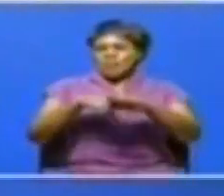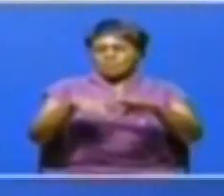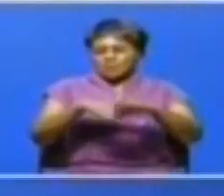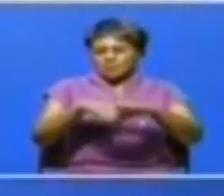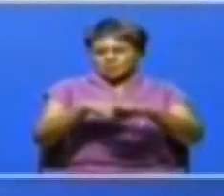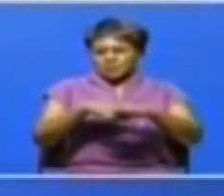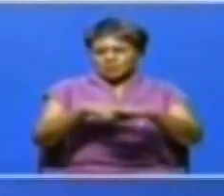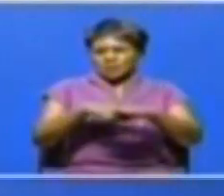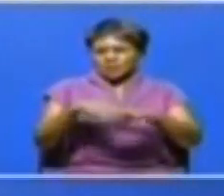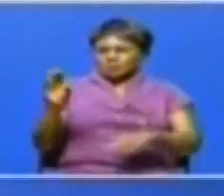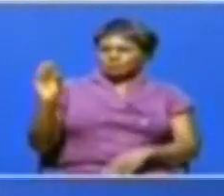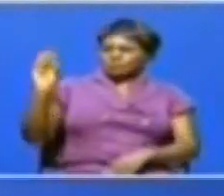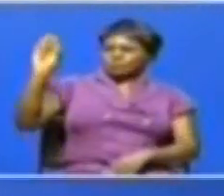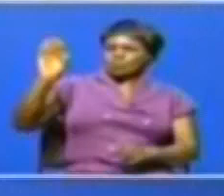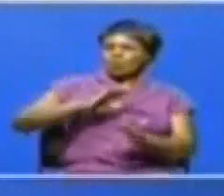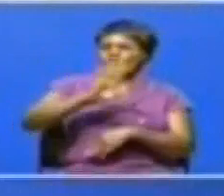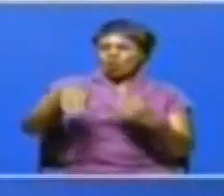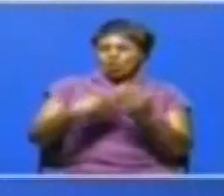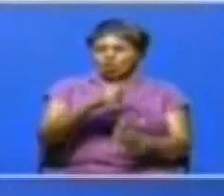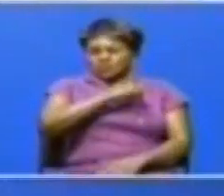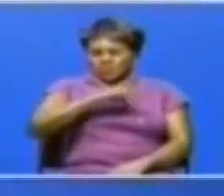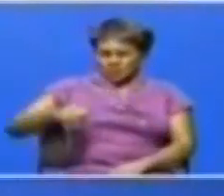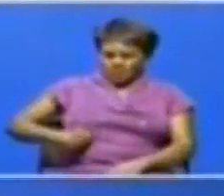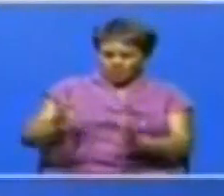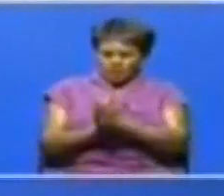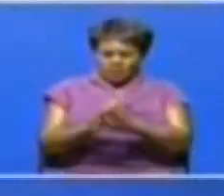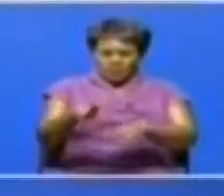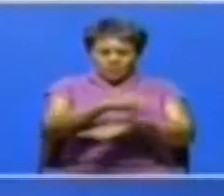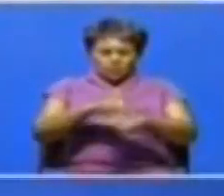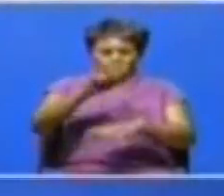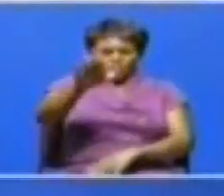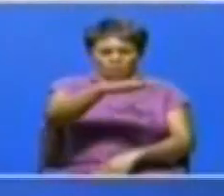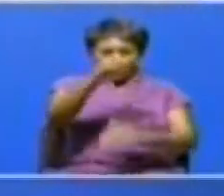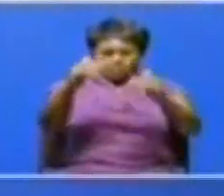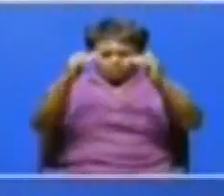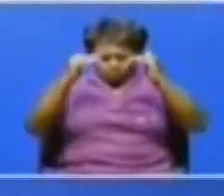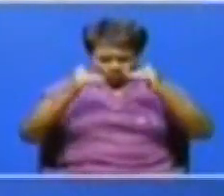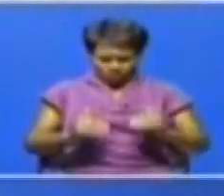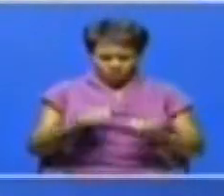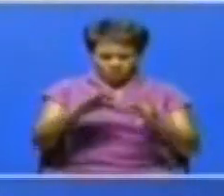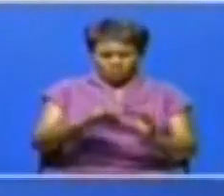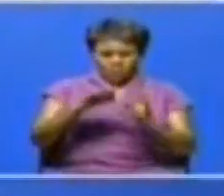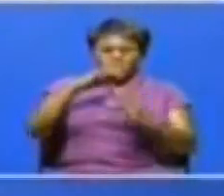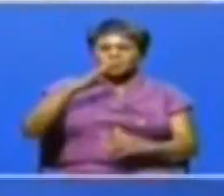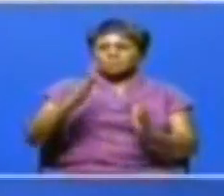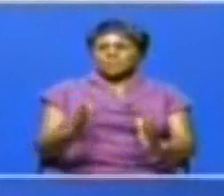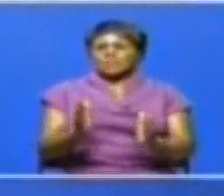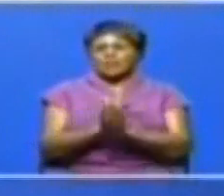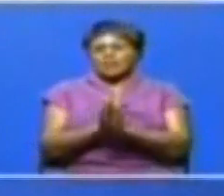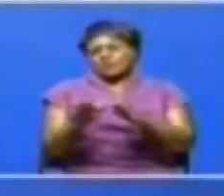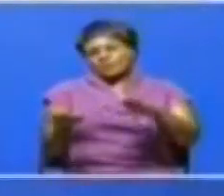elect, na wameshawapishwa wote wa seneti na National Assembly. Alafu kutoka hapo walikuwa chagua speaker na naibu wa